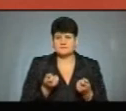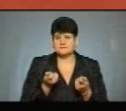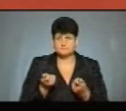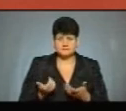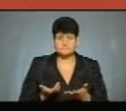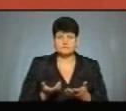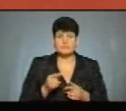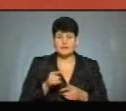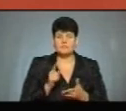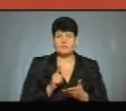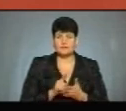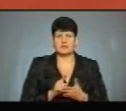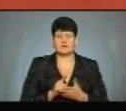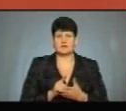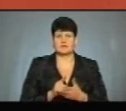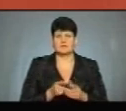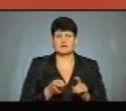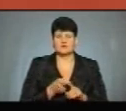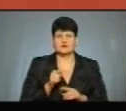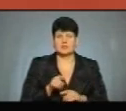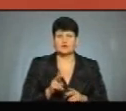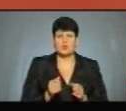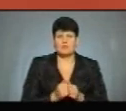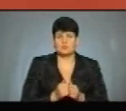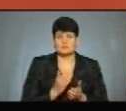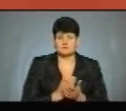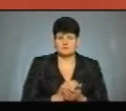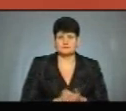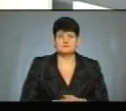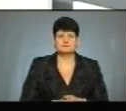тих громад приєднатися, які поруч територіально знаходяться.